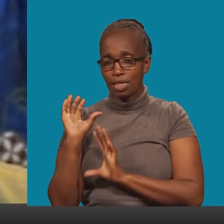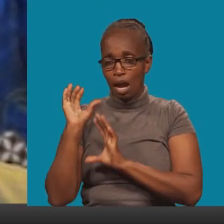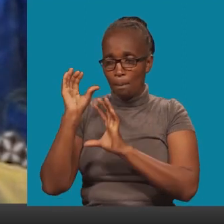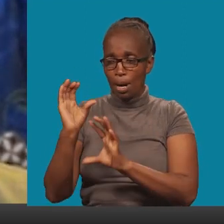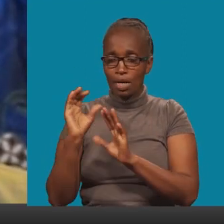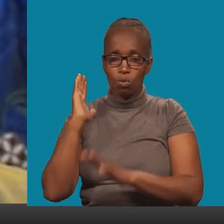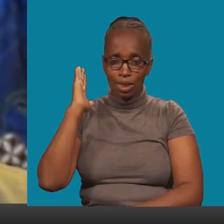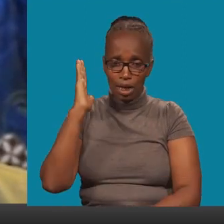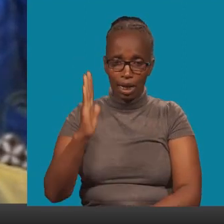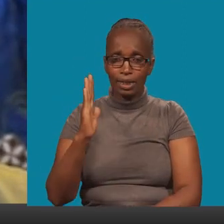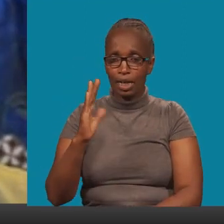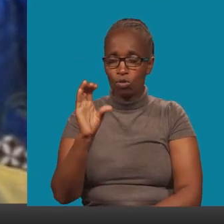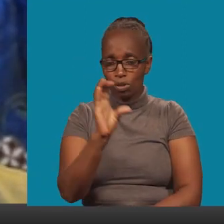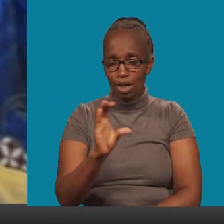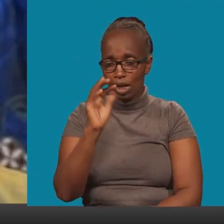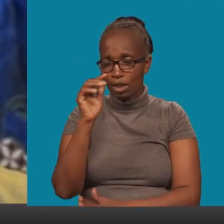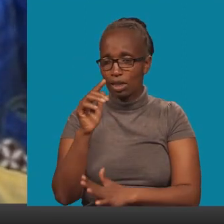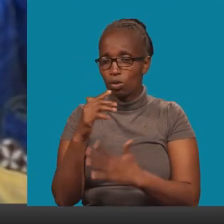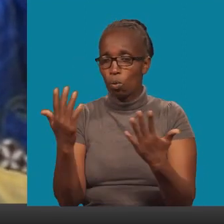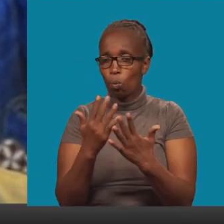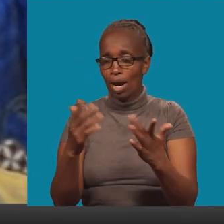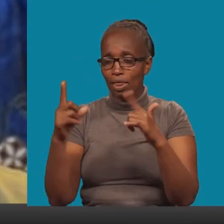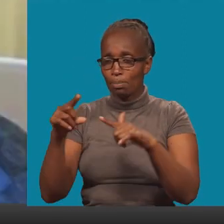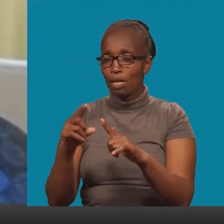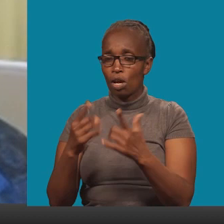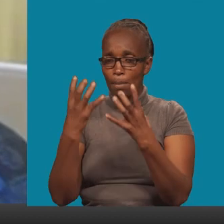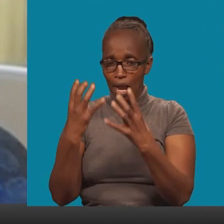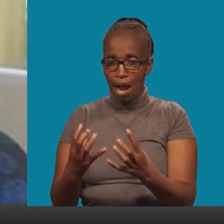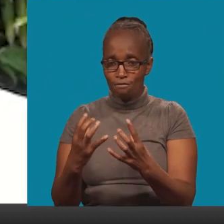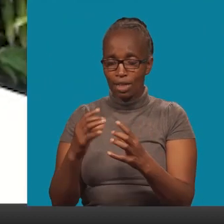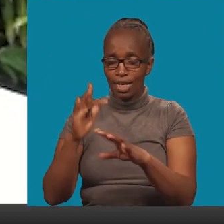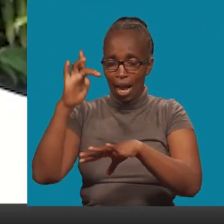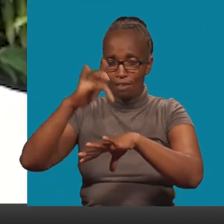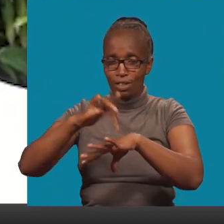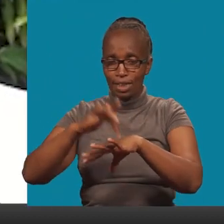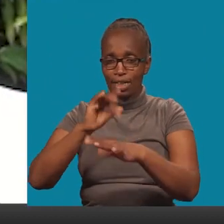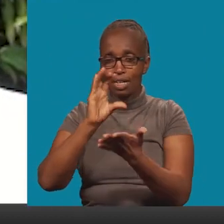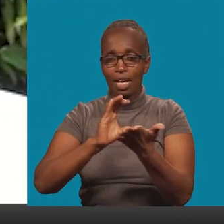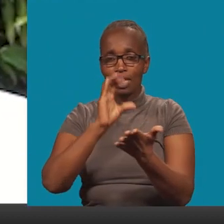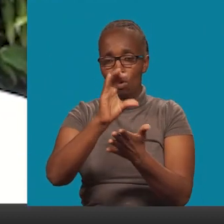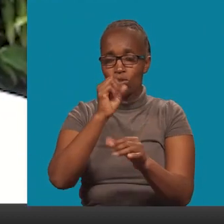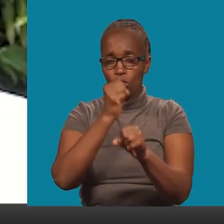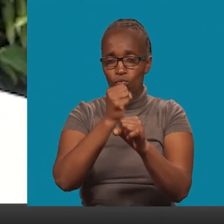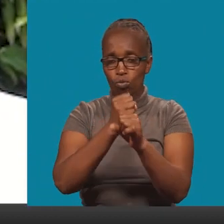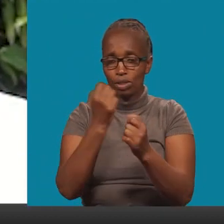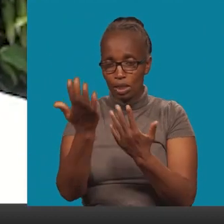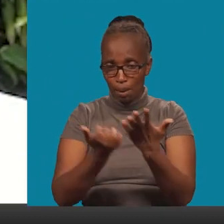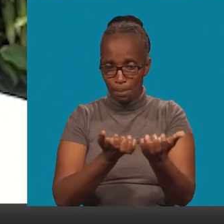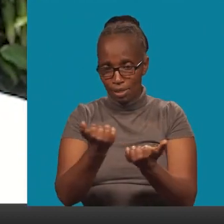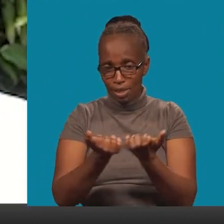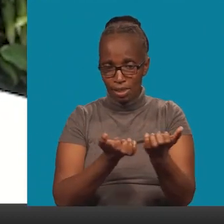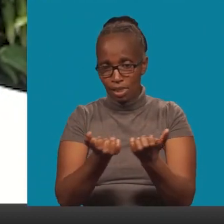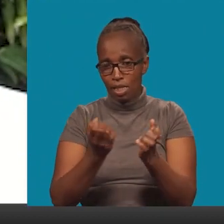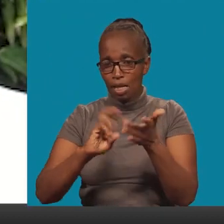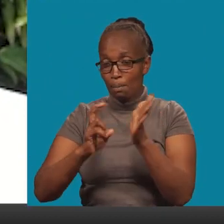alisema mzigo huo utaelekezwa kwa wateja ambapo utawaadhiri sana kimaisha. Across. So the cost of doing business will